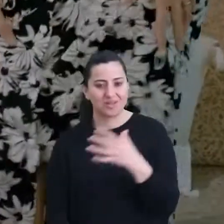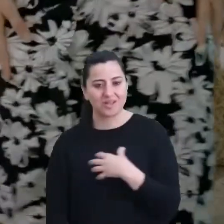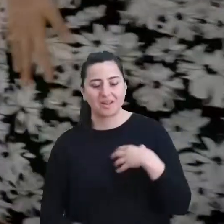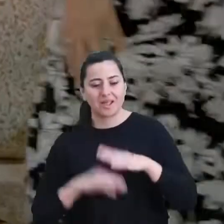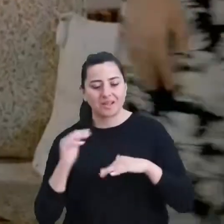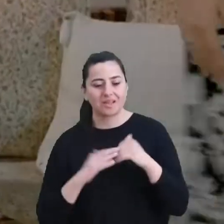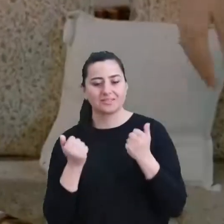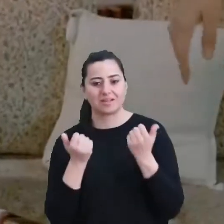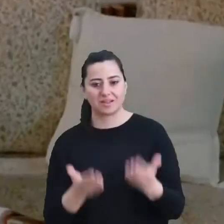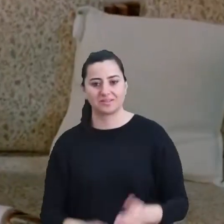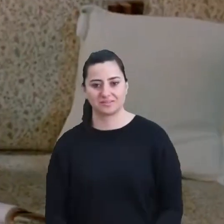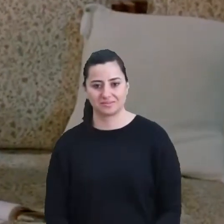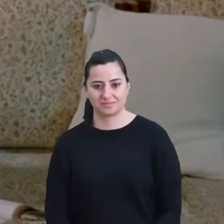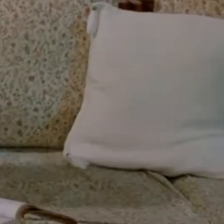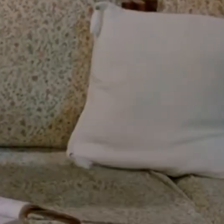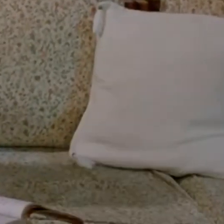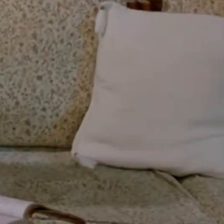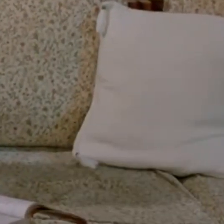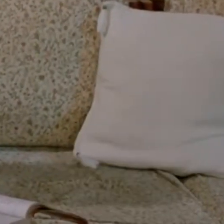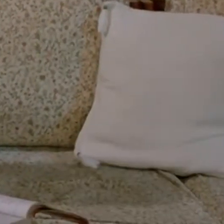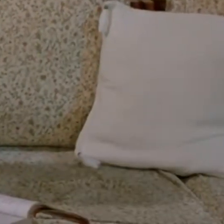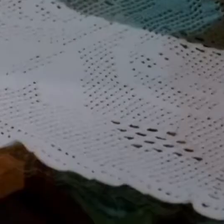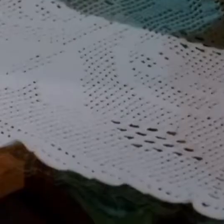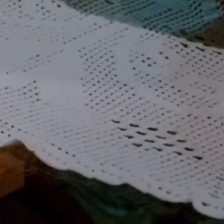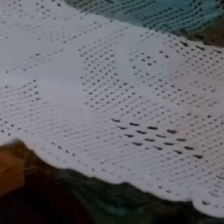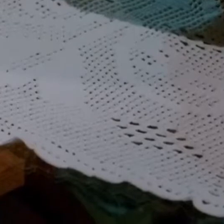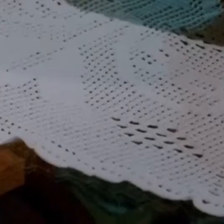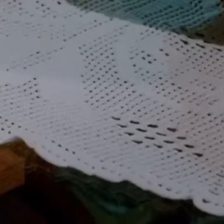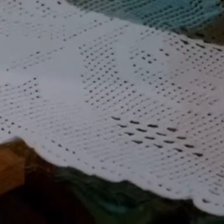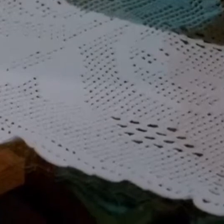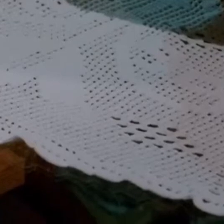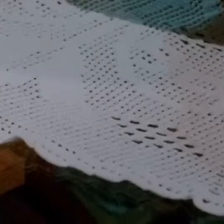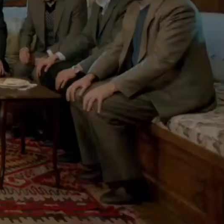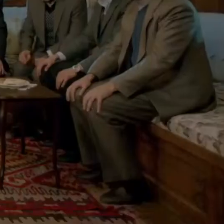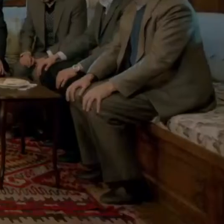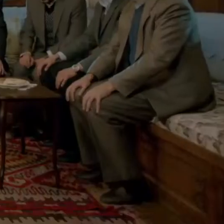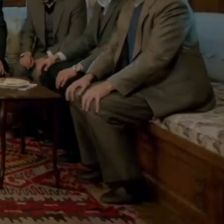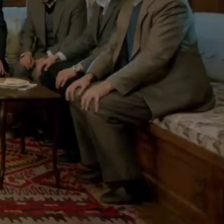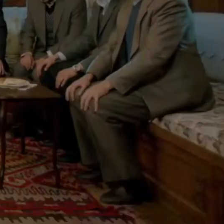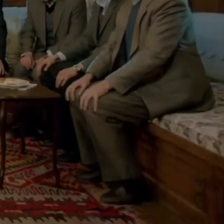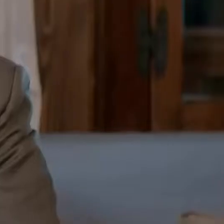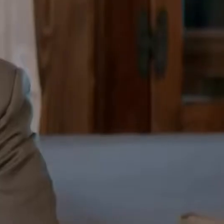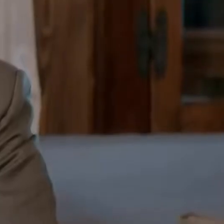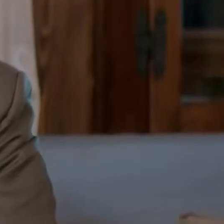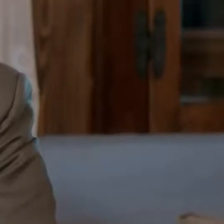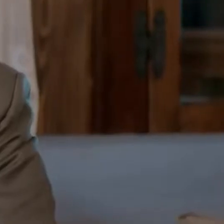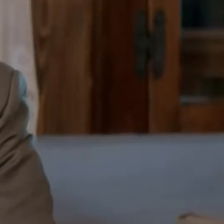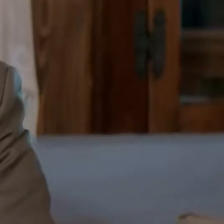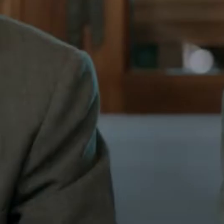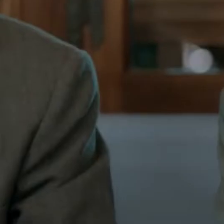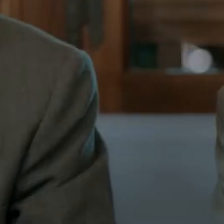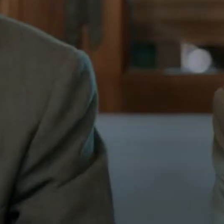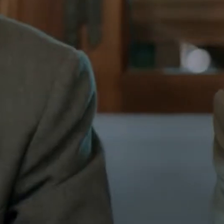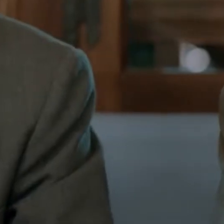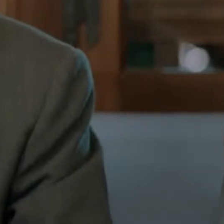eline sağlık. Elinde süt fincanı, hüzünle kitaba bıraktığı kağıt bebeklere baktı. Cemil merakla kapının dışını